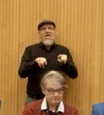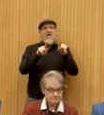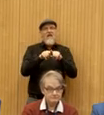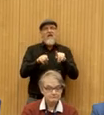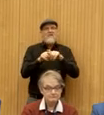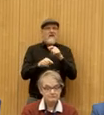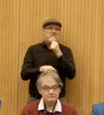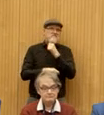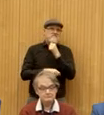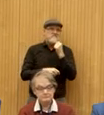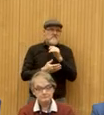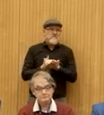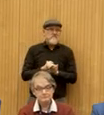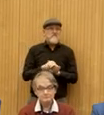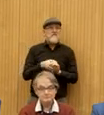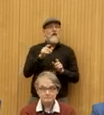eingeteilt.